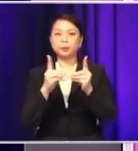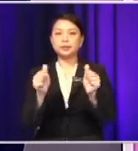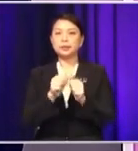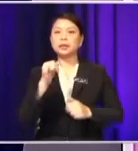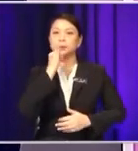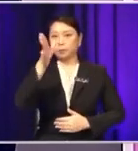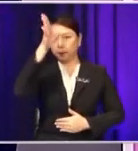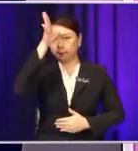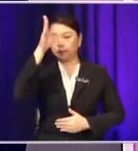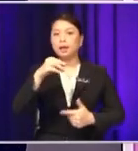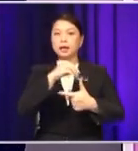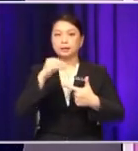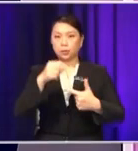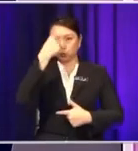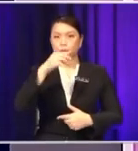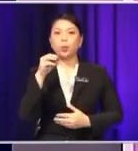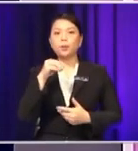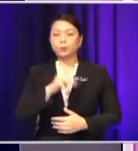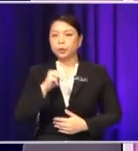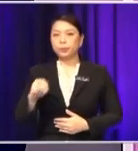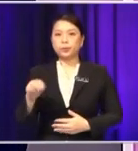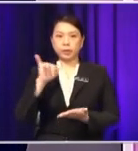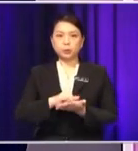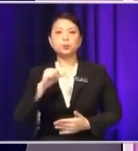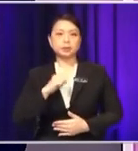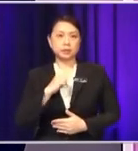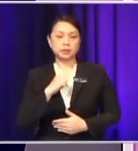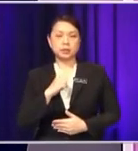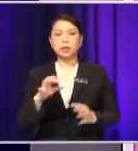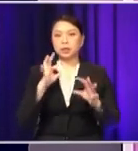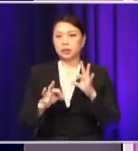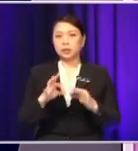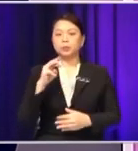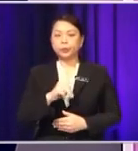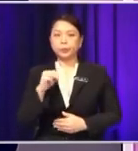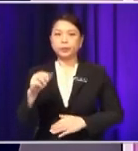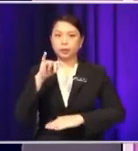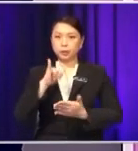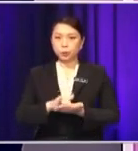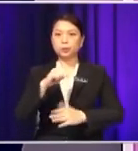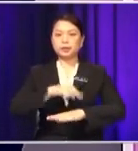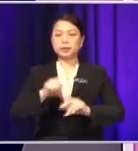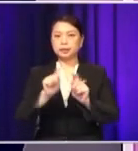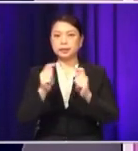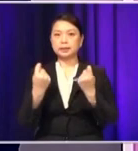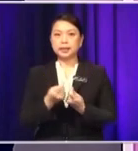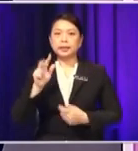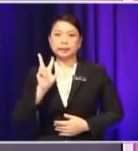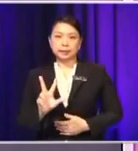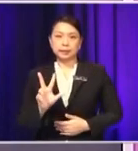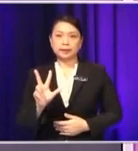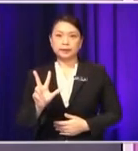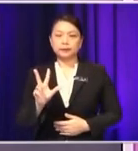untuk murid-murid itu sendiri. Sekiranya murid itu murid di tingkatan 3, mungkin kita nak gunakan atau bersekolah